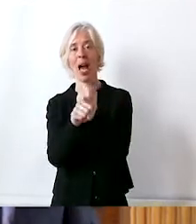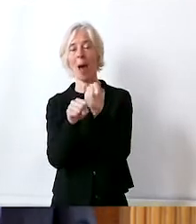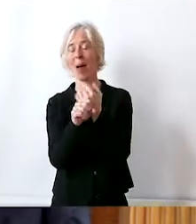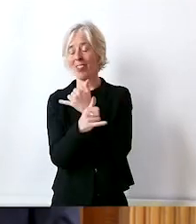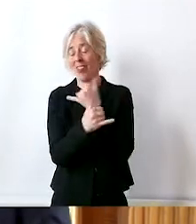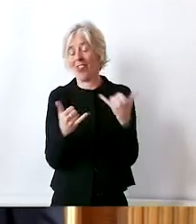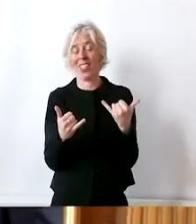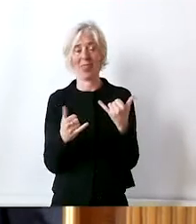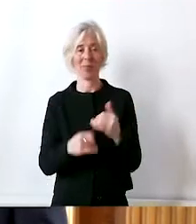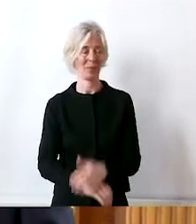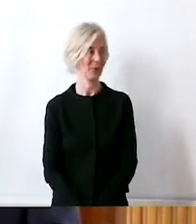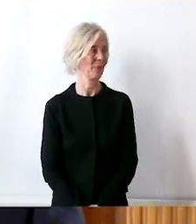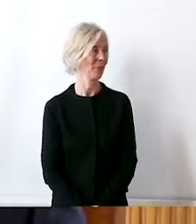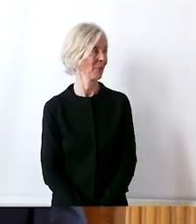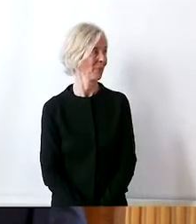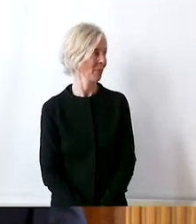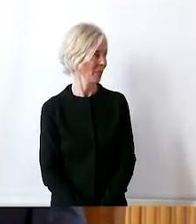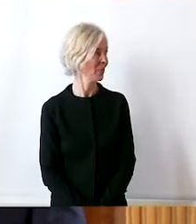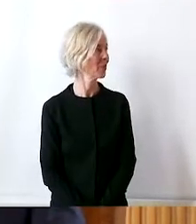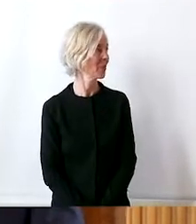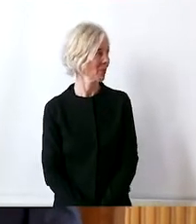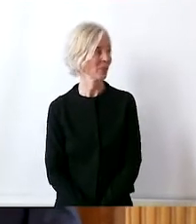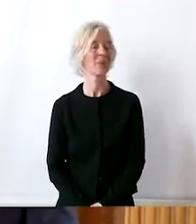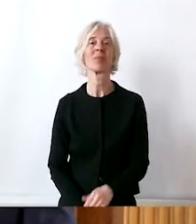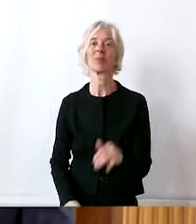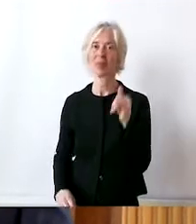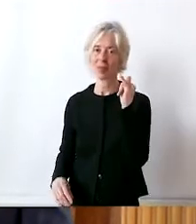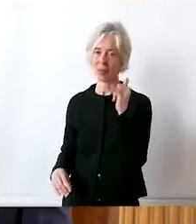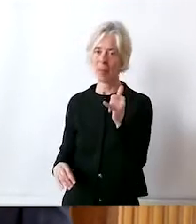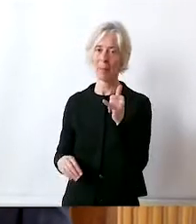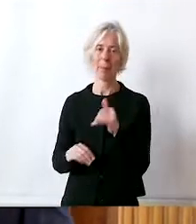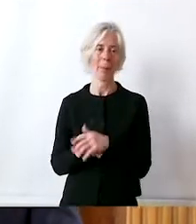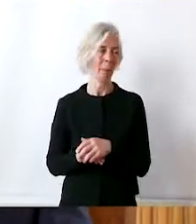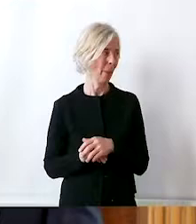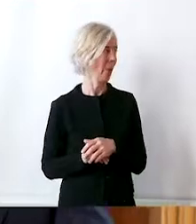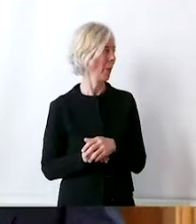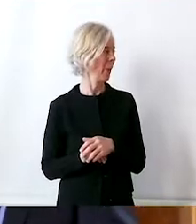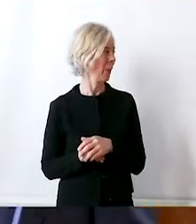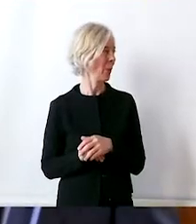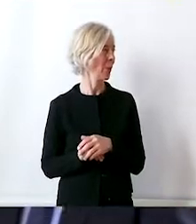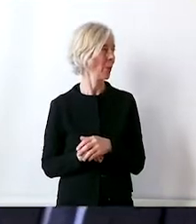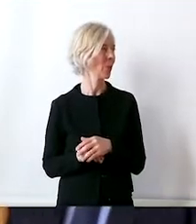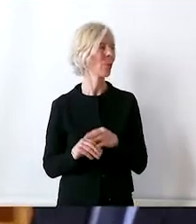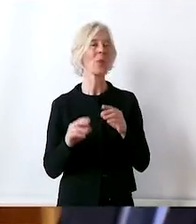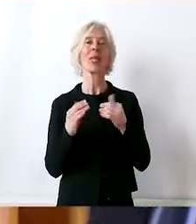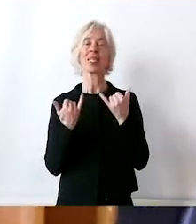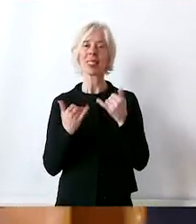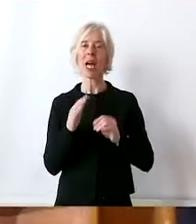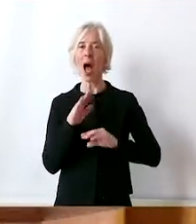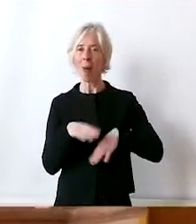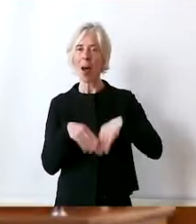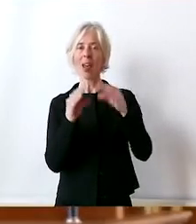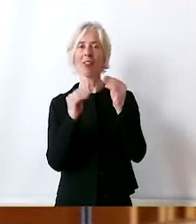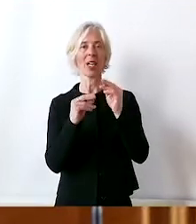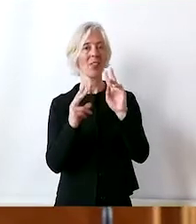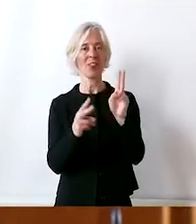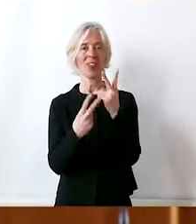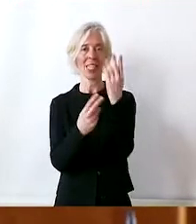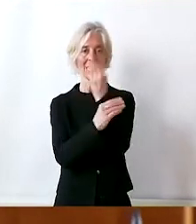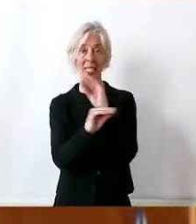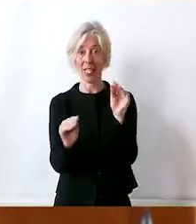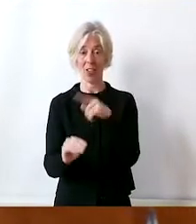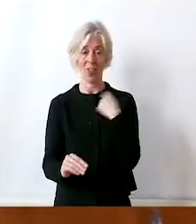KUKA? Ja, gerne. Zunächst, bevor ich zur Antwort komme, ist mir wichtig zu sagen, dass wir als